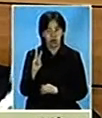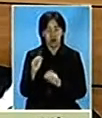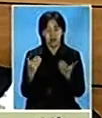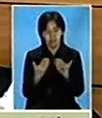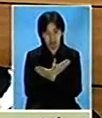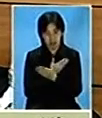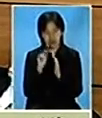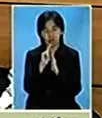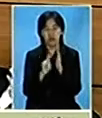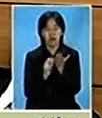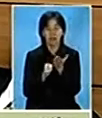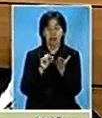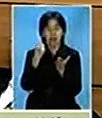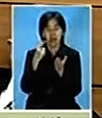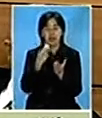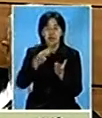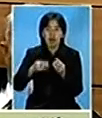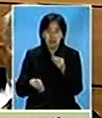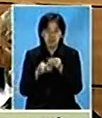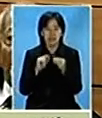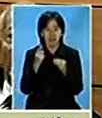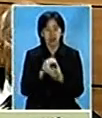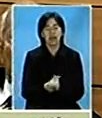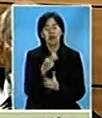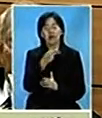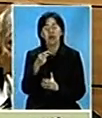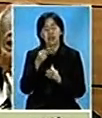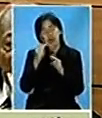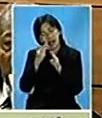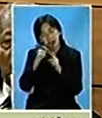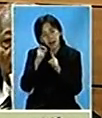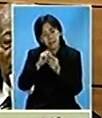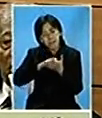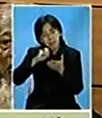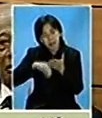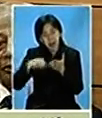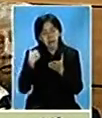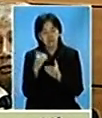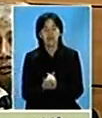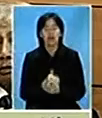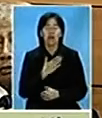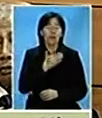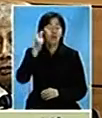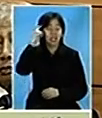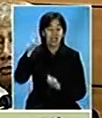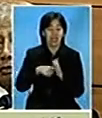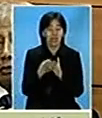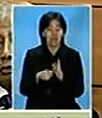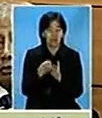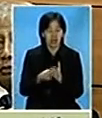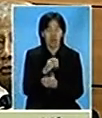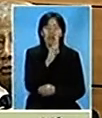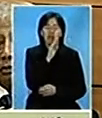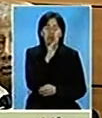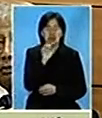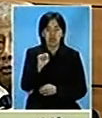แก้ไขแล้วไปเพิ่มข้อความแล้วไปตัดข้อความบางส่วนออกเนี่ยผมคิดว่าถ้าโดยหลักการแล้วเนี่ยถ้าของสภาผู้แทนราษฎ